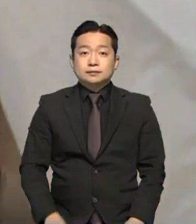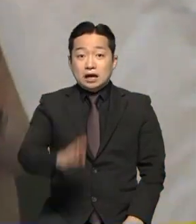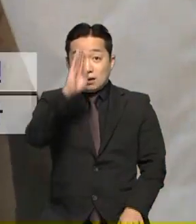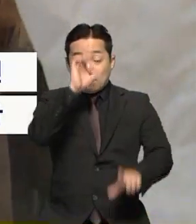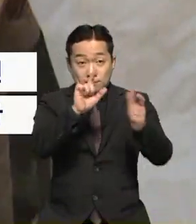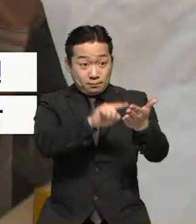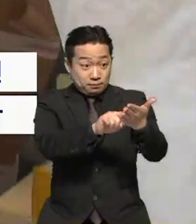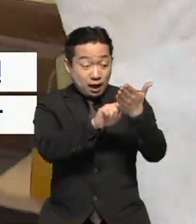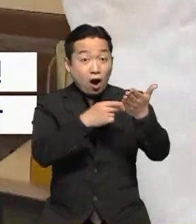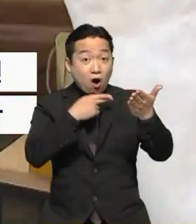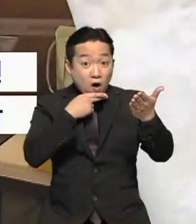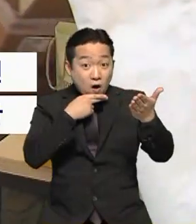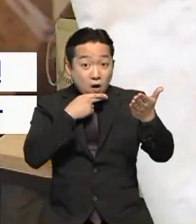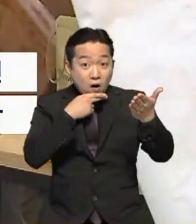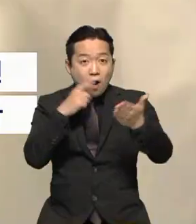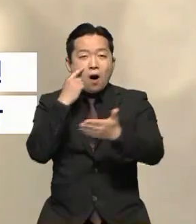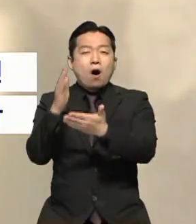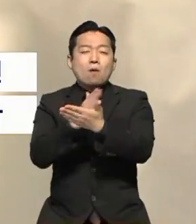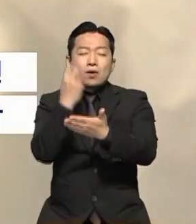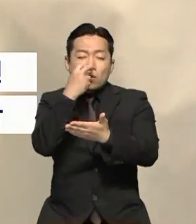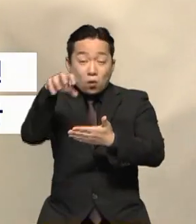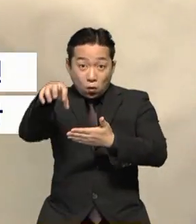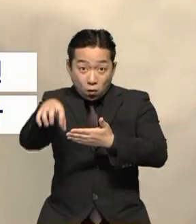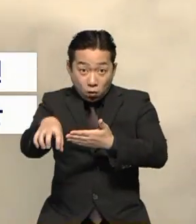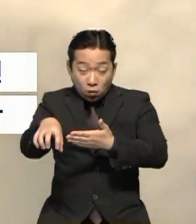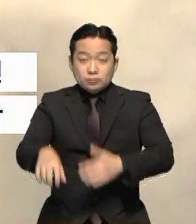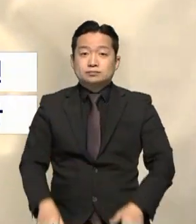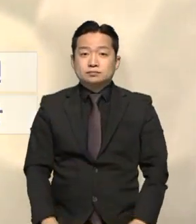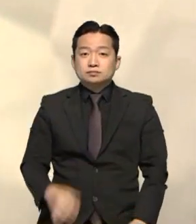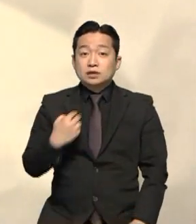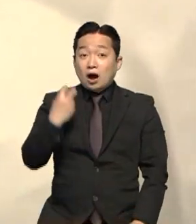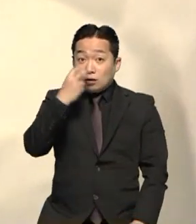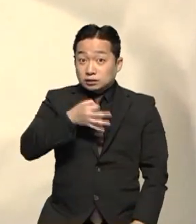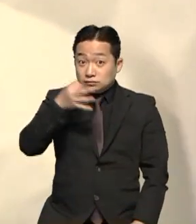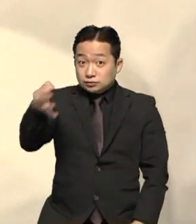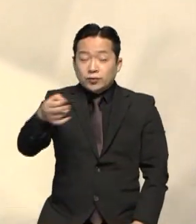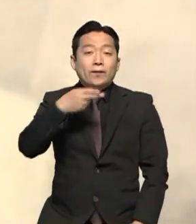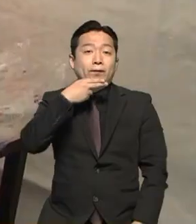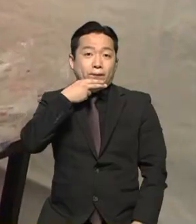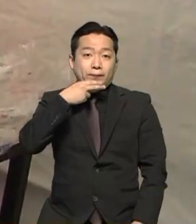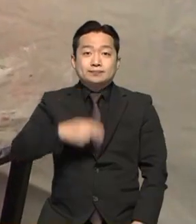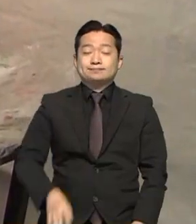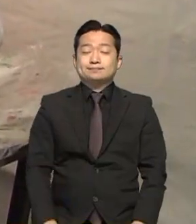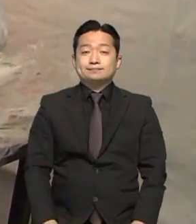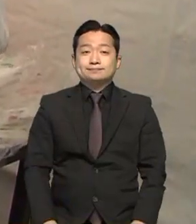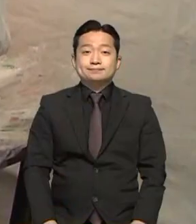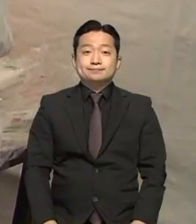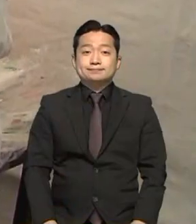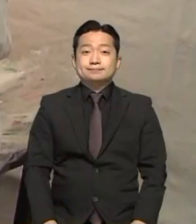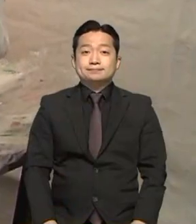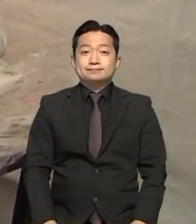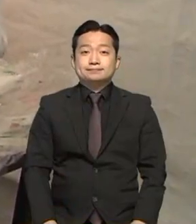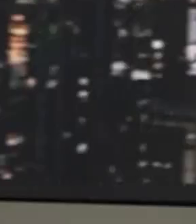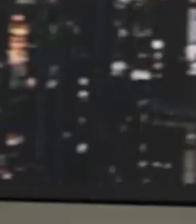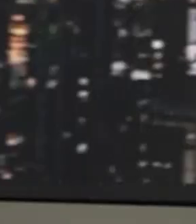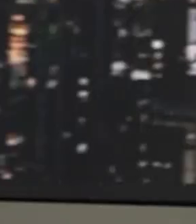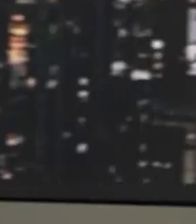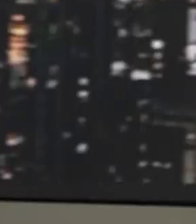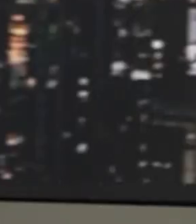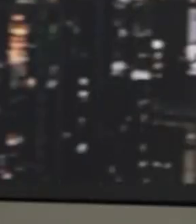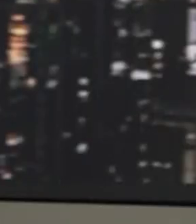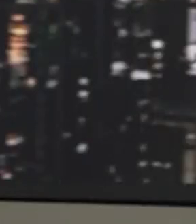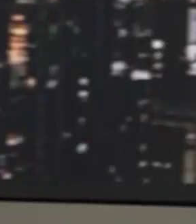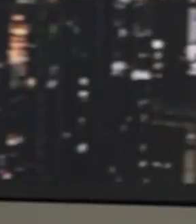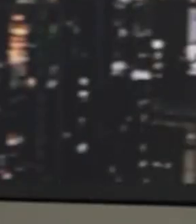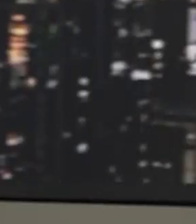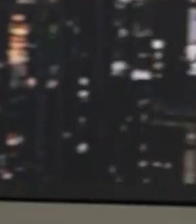무증상인 경우에도 선별진료소나 임시선별검사소에선 검사비가 없습니다. SBS 정다은입니다. 네,